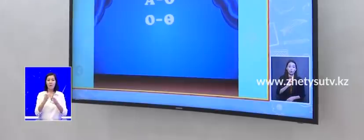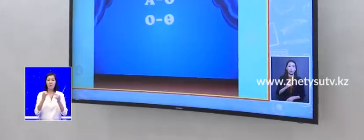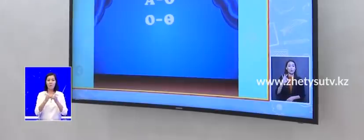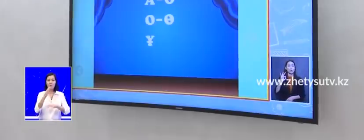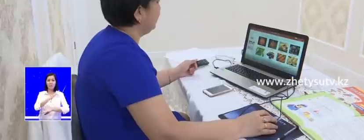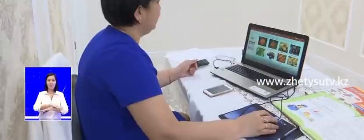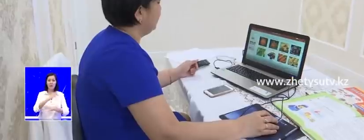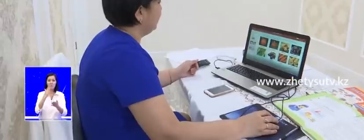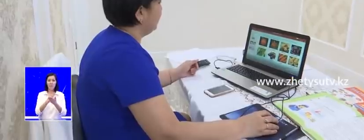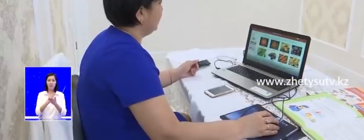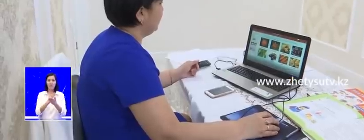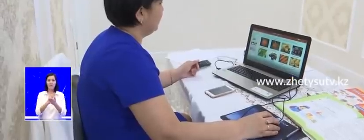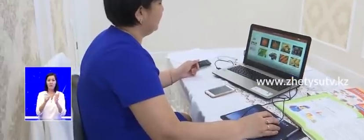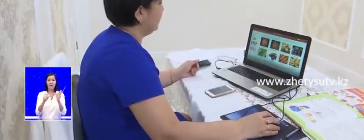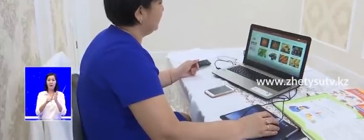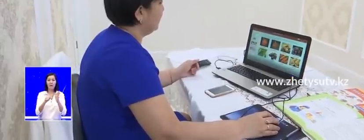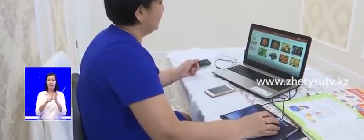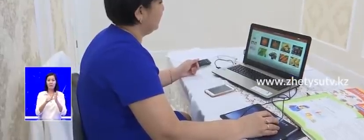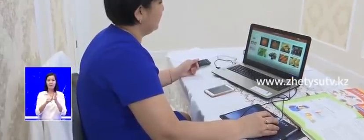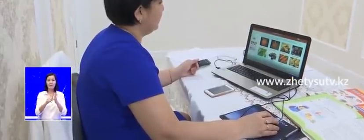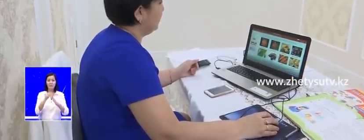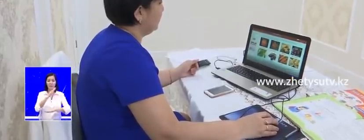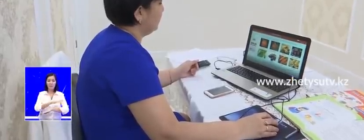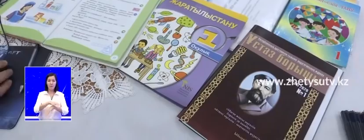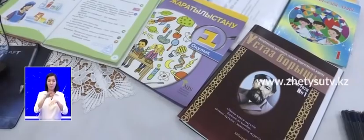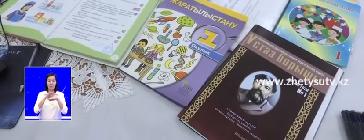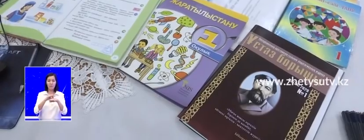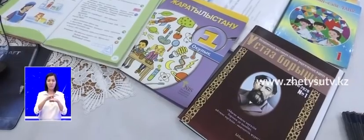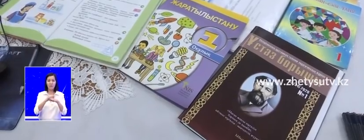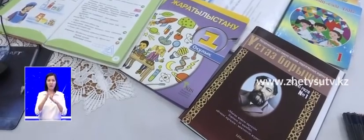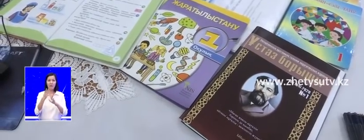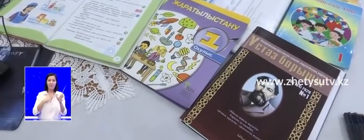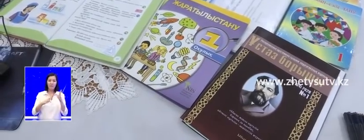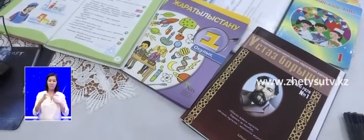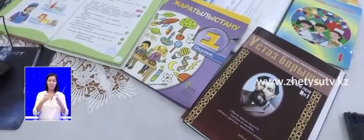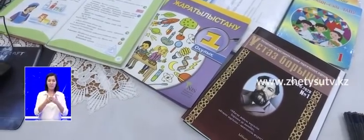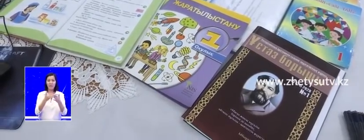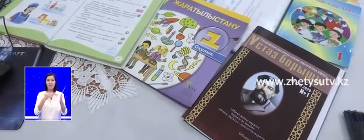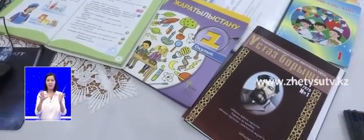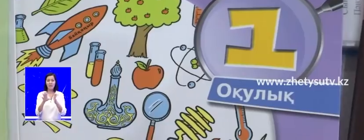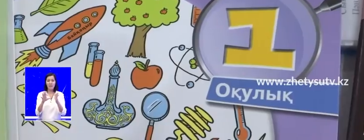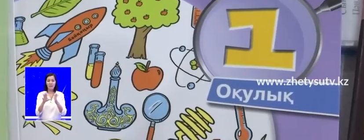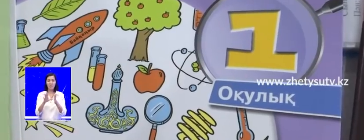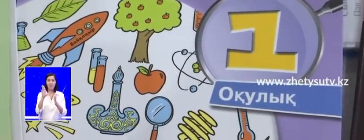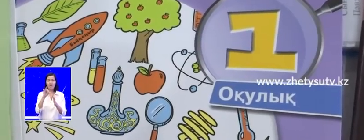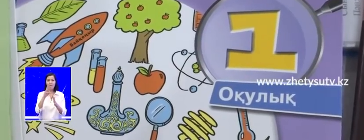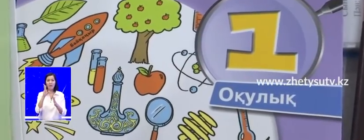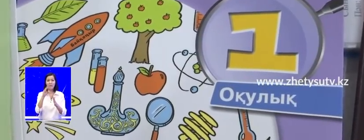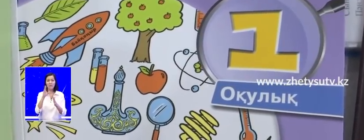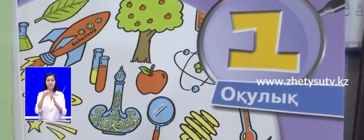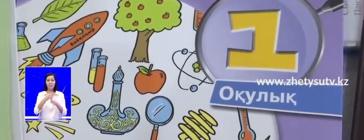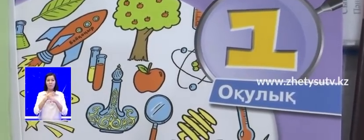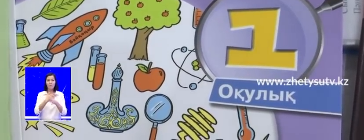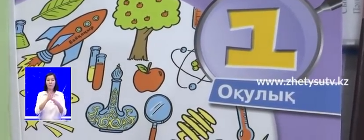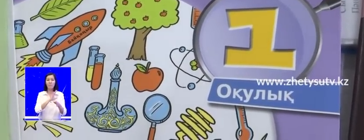Сара Тұрсынбайқызы оның 6 пәнінен сабақ береді. Тәрбиеші сабақ жоспарын алдын ала электронды почта, WhatsApp арқылы сабақ жоспарын